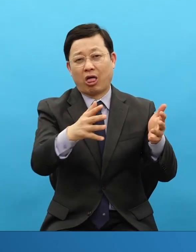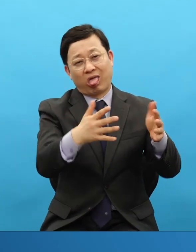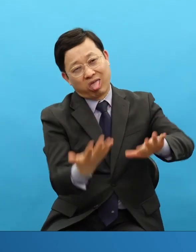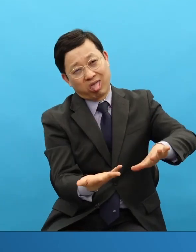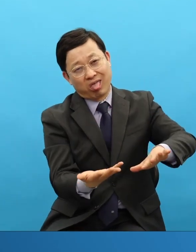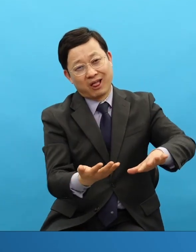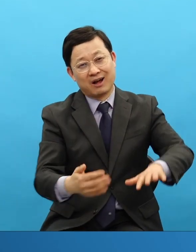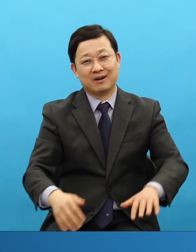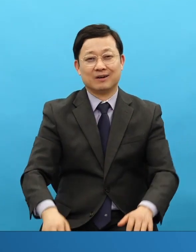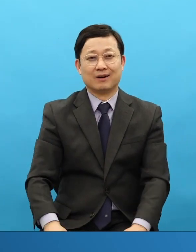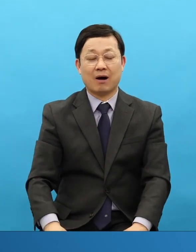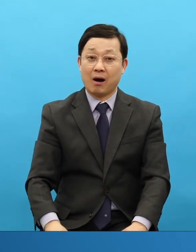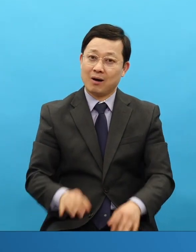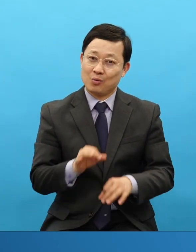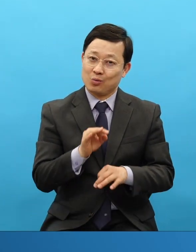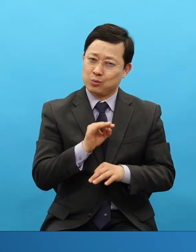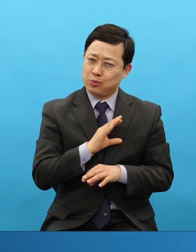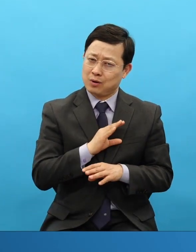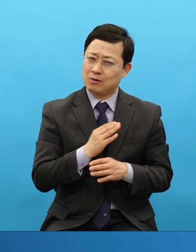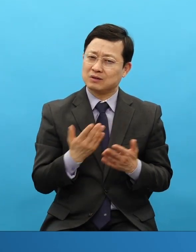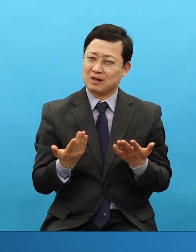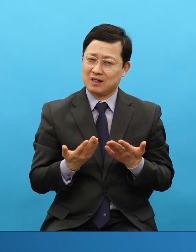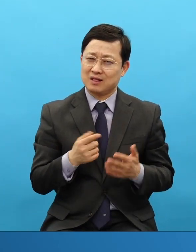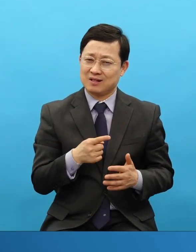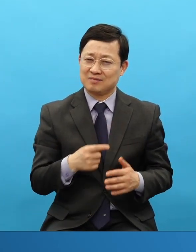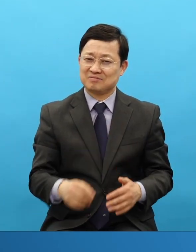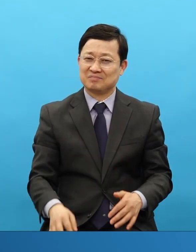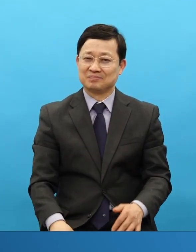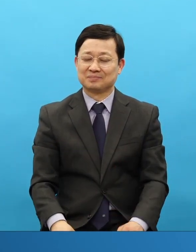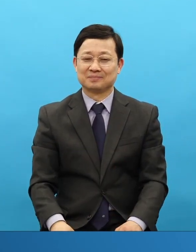soldiers. 놀라운 일이 벌어진 겁니다. These amazing works arose.